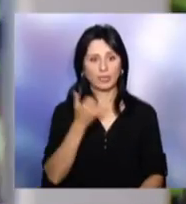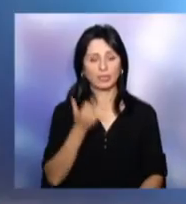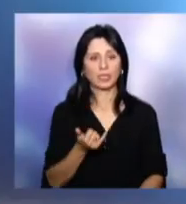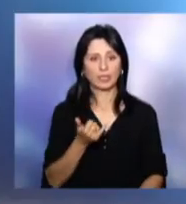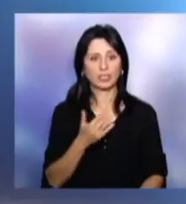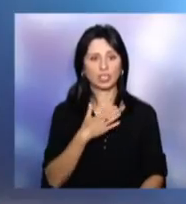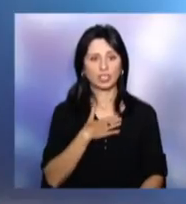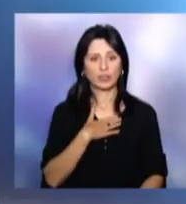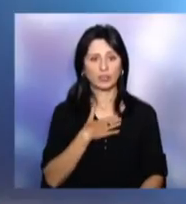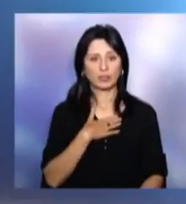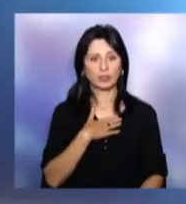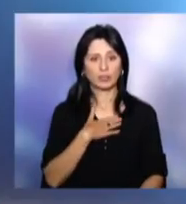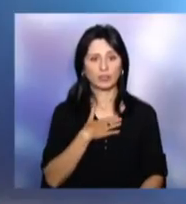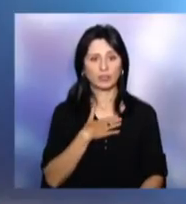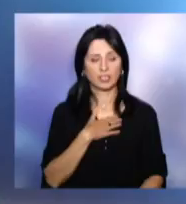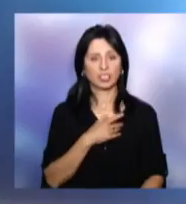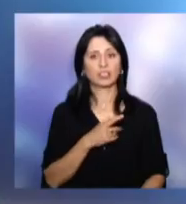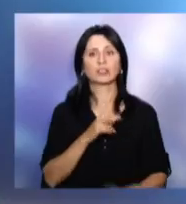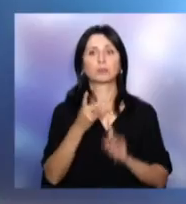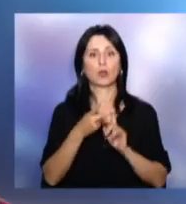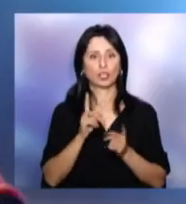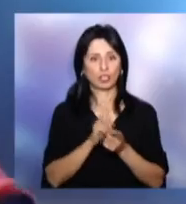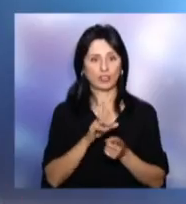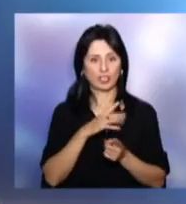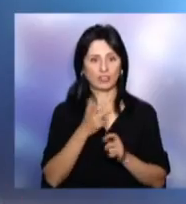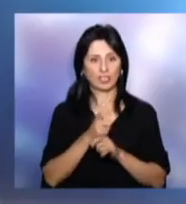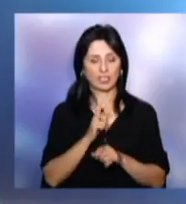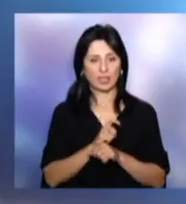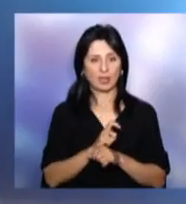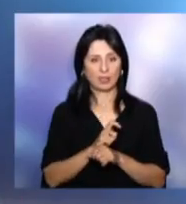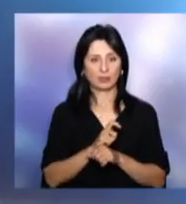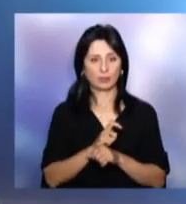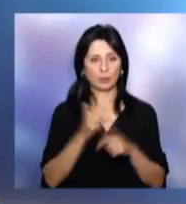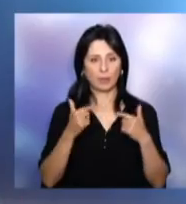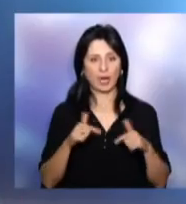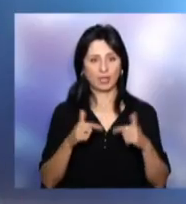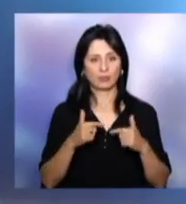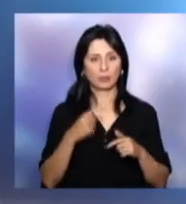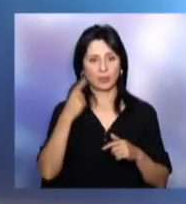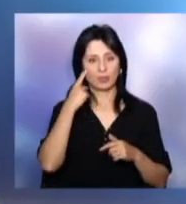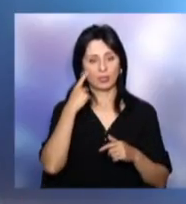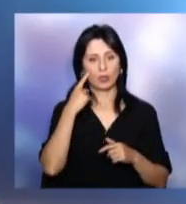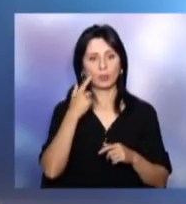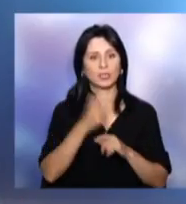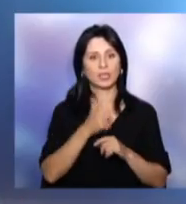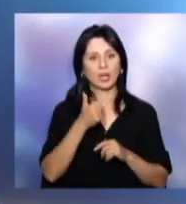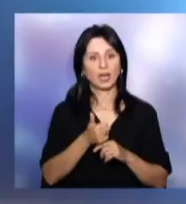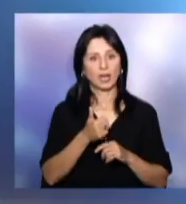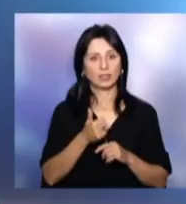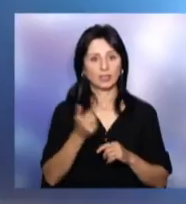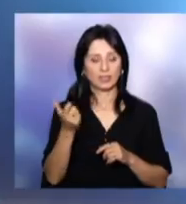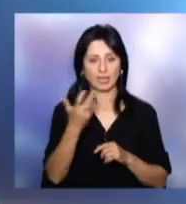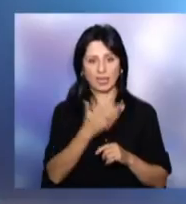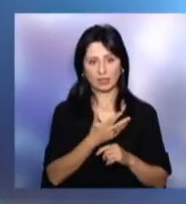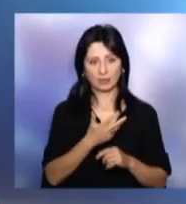დღეს ჩვენ მორიგი შეხვედრა ჰქონდა. ძალიან პრაქტიკული და მე ვფიქრობ ძალიან კარგი